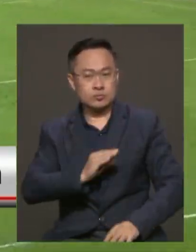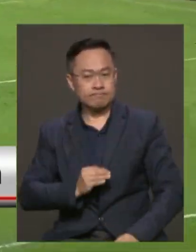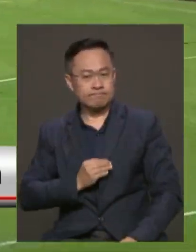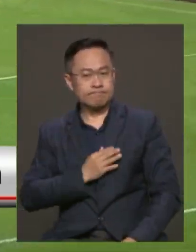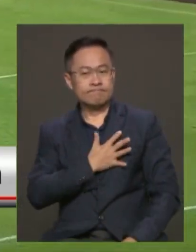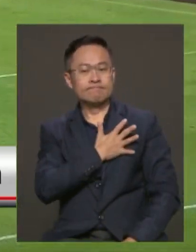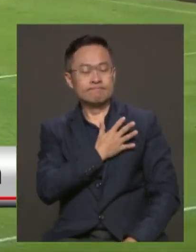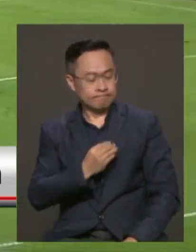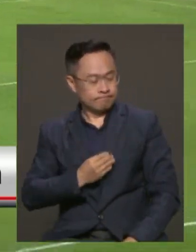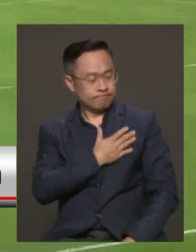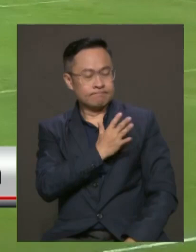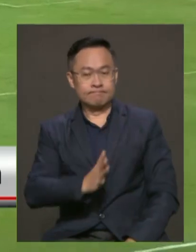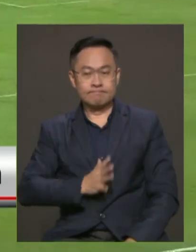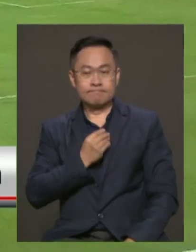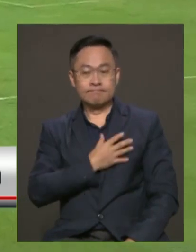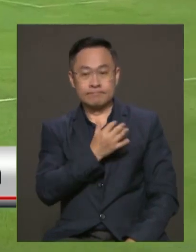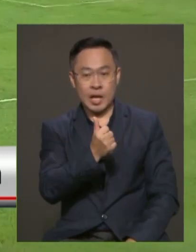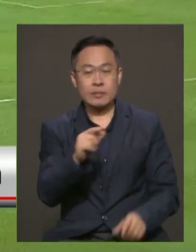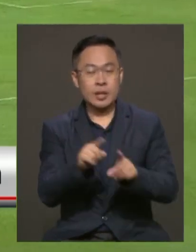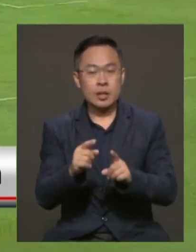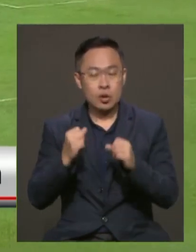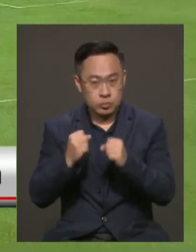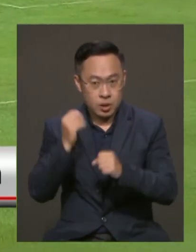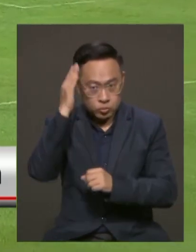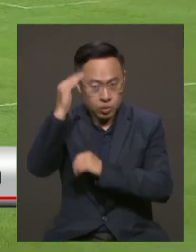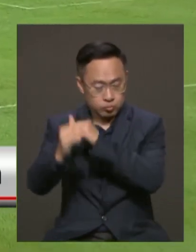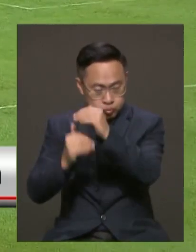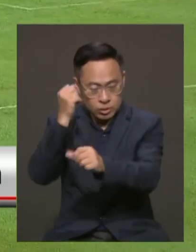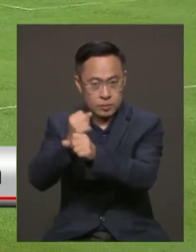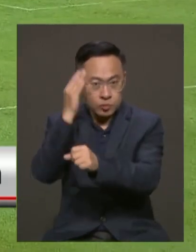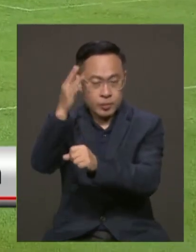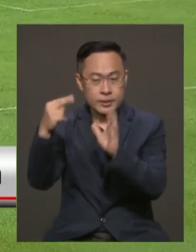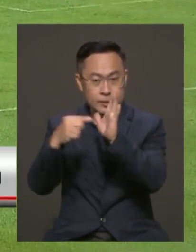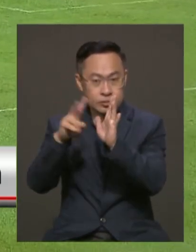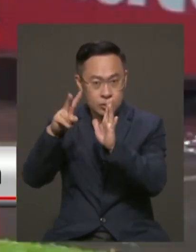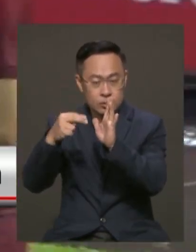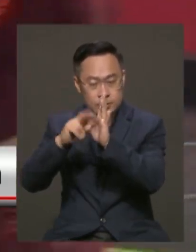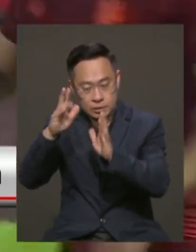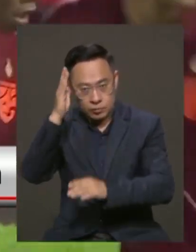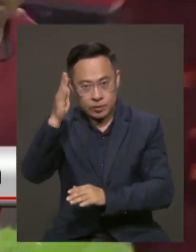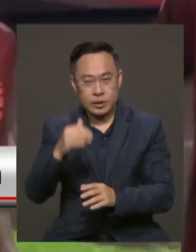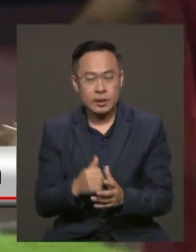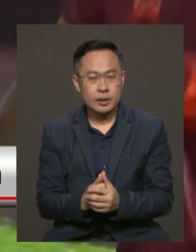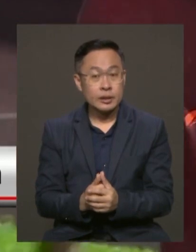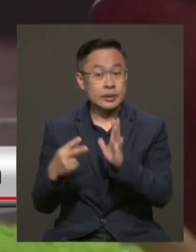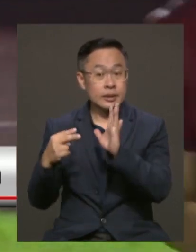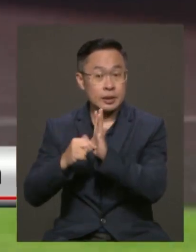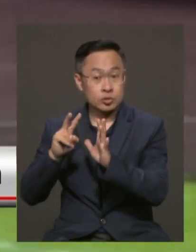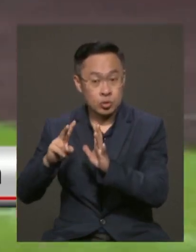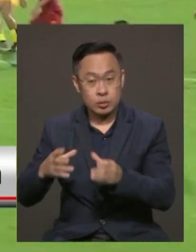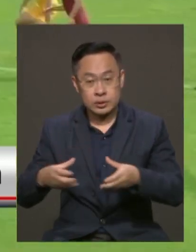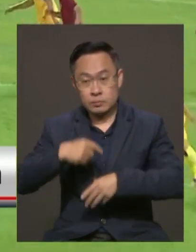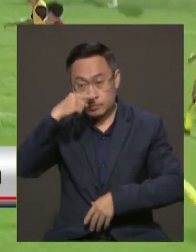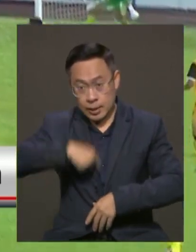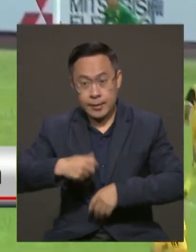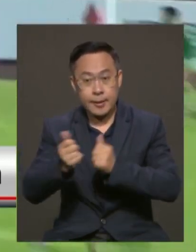ราได้รับชัยชนะในวันนี้และพยายามทำผลงานให้ดีต่อไปในเกมหน้าสำหรับโปรแกรมนัดต่อไปของทีมชาติไ